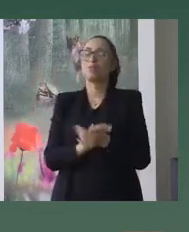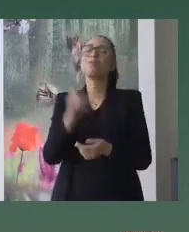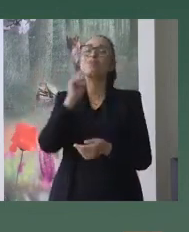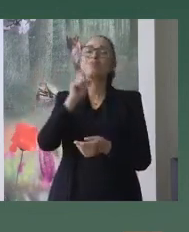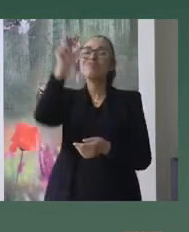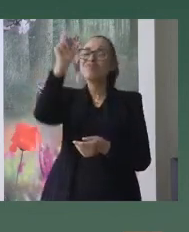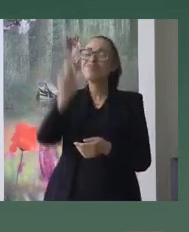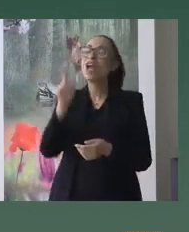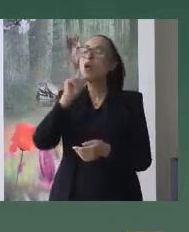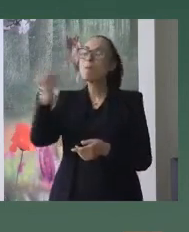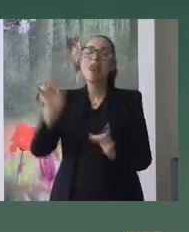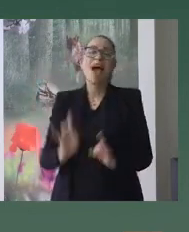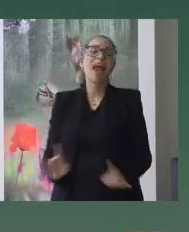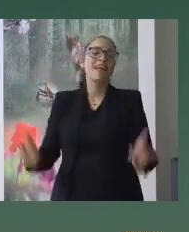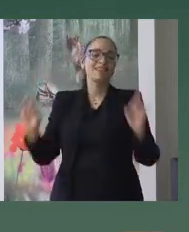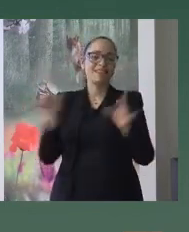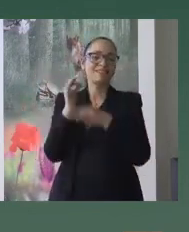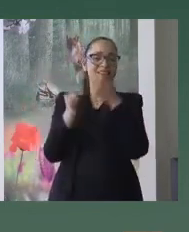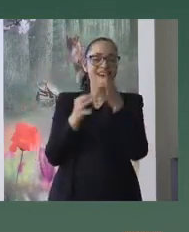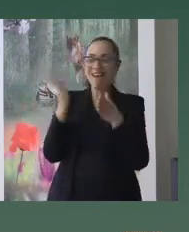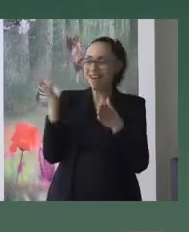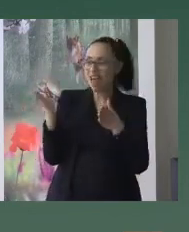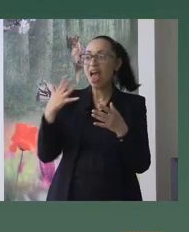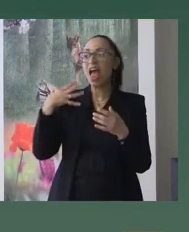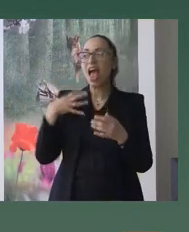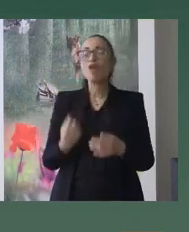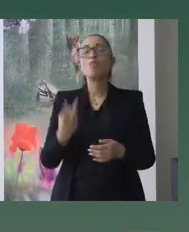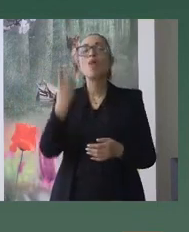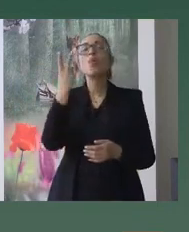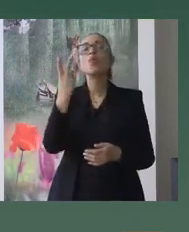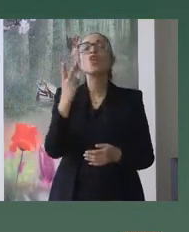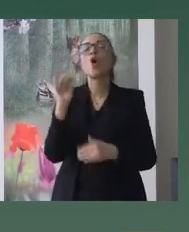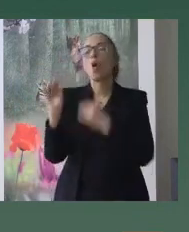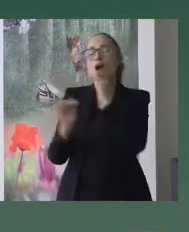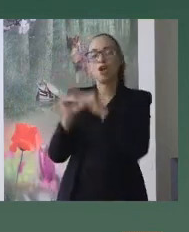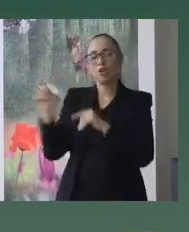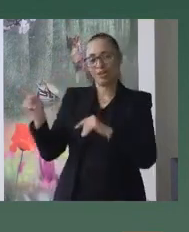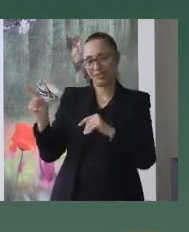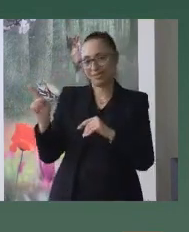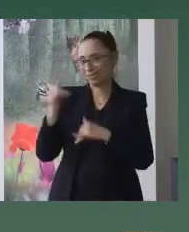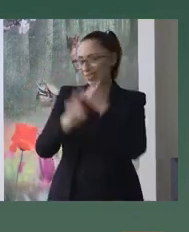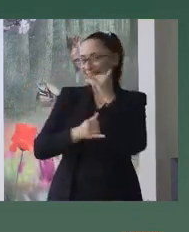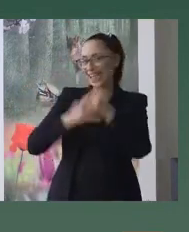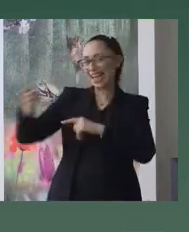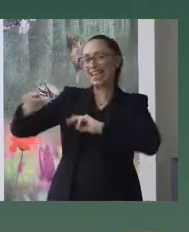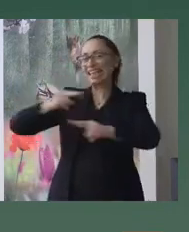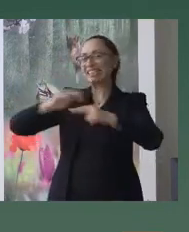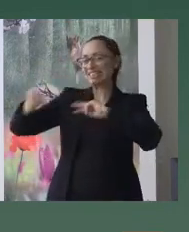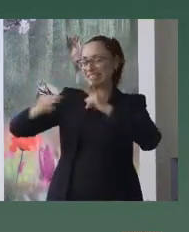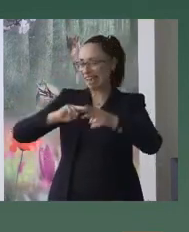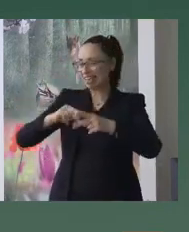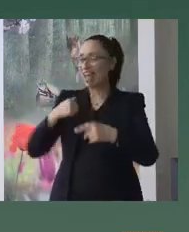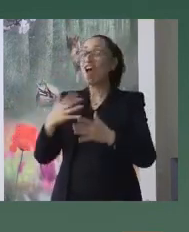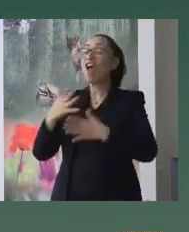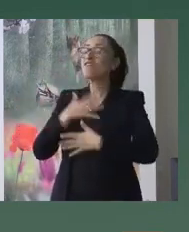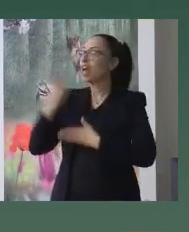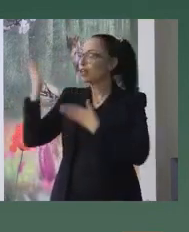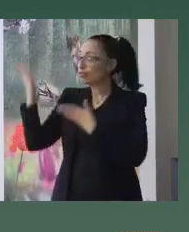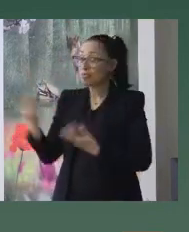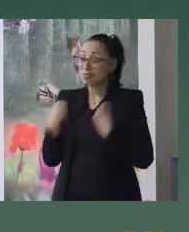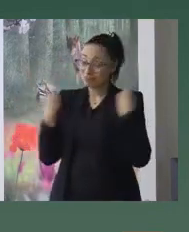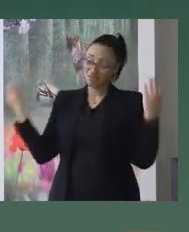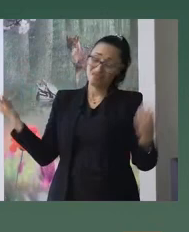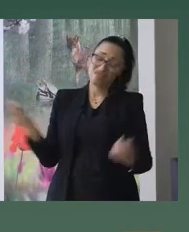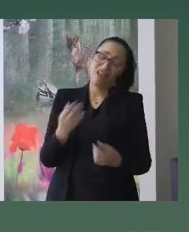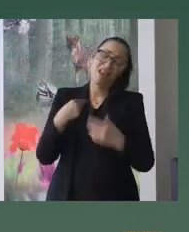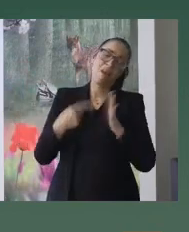λόγο. Ναι, έχουμε δύο ενδιαφέρουσες ερωτήσεις από το chat. Ευχαριστούμε πάρα πολύ για την παρουσίασή σας, την εξαιρετική.